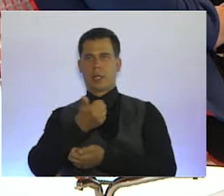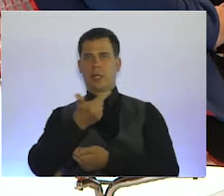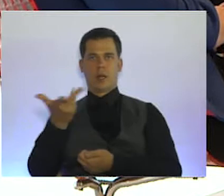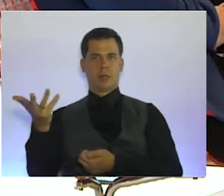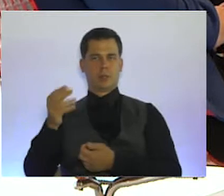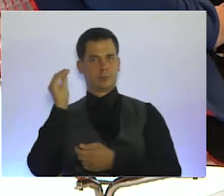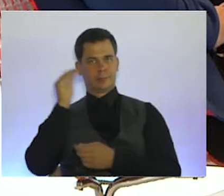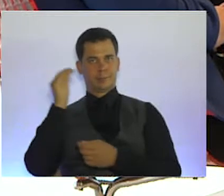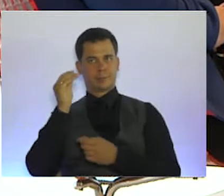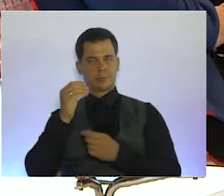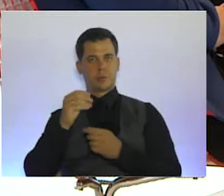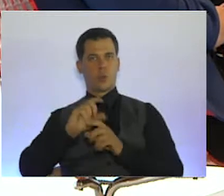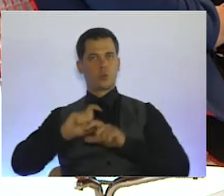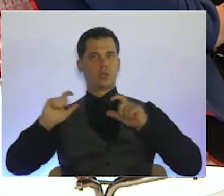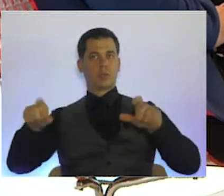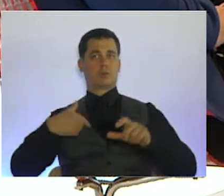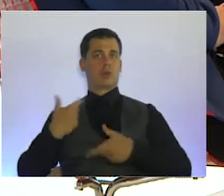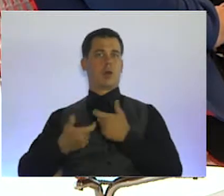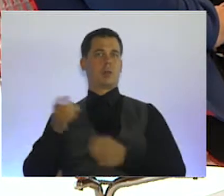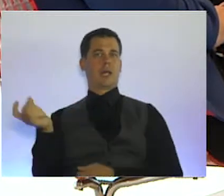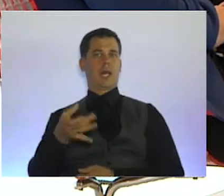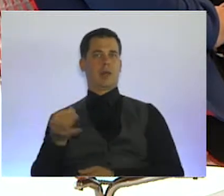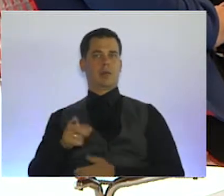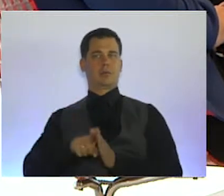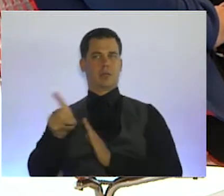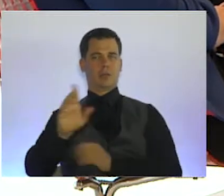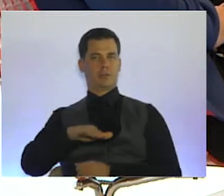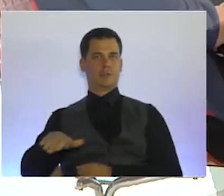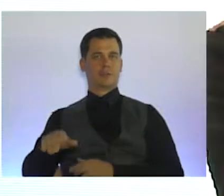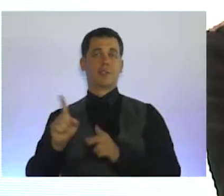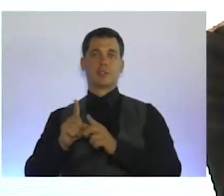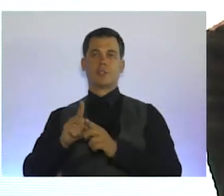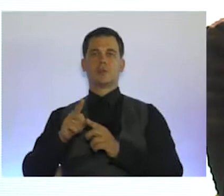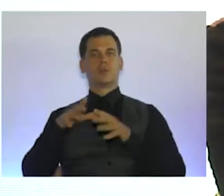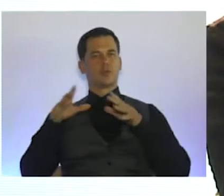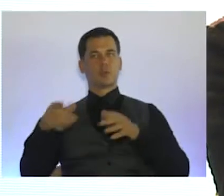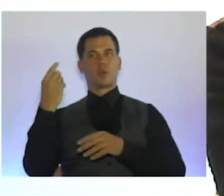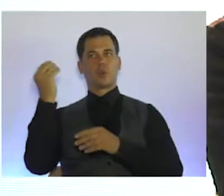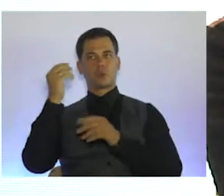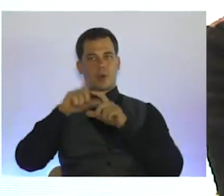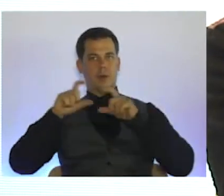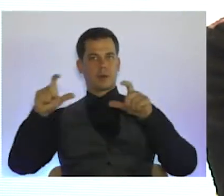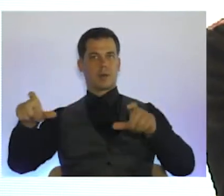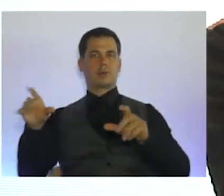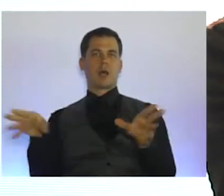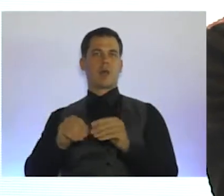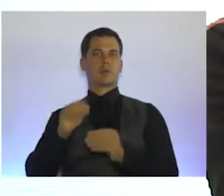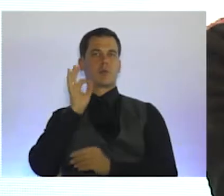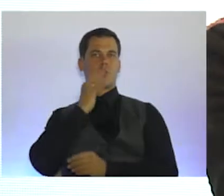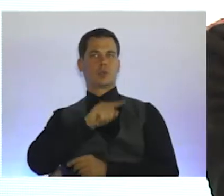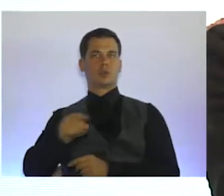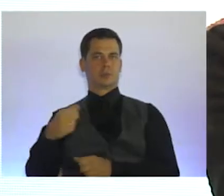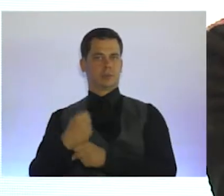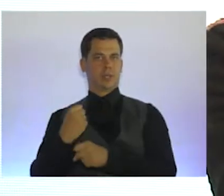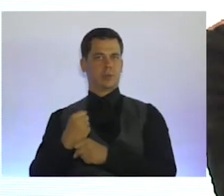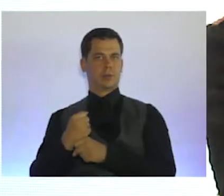gdzie stosuję gry. Też wśród naszych klientów są coraz częściej uczelnie czy ludzie, którzy pracują z młodzieżą, bo